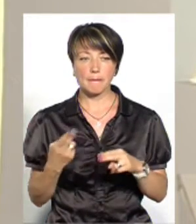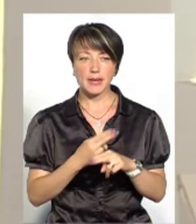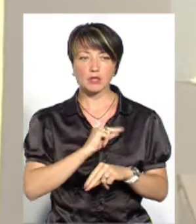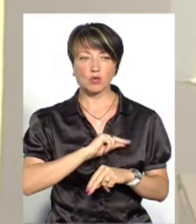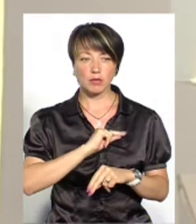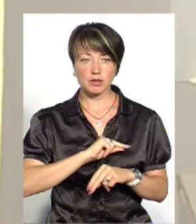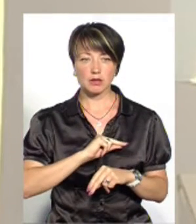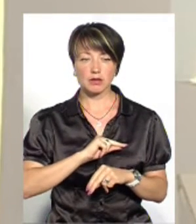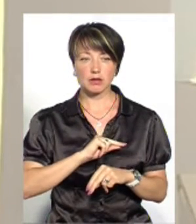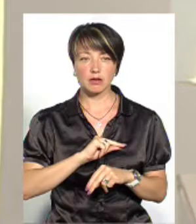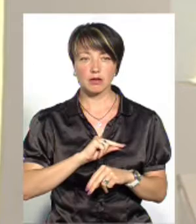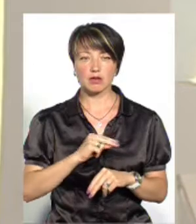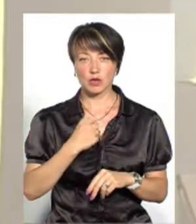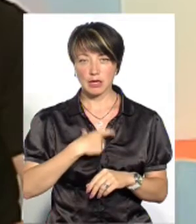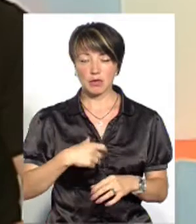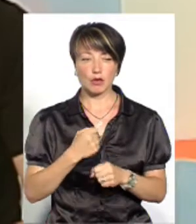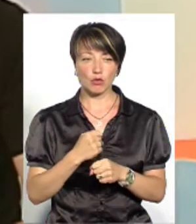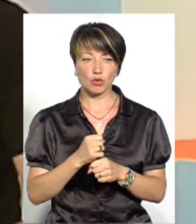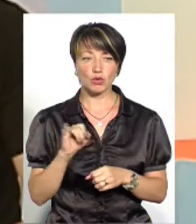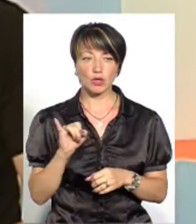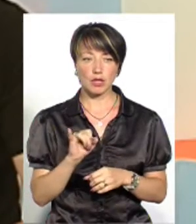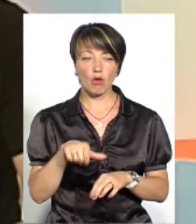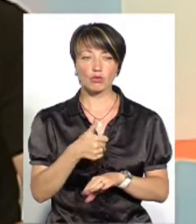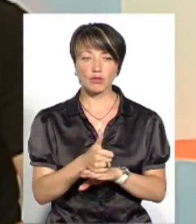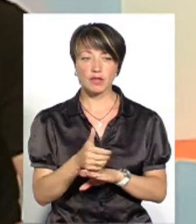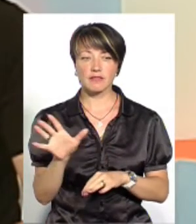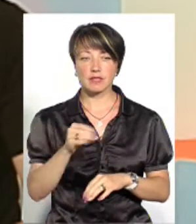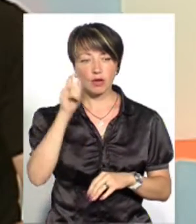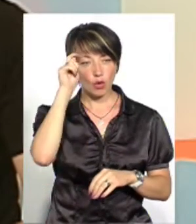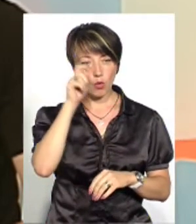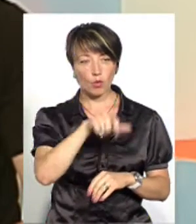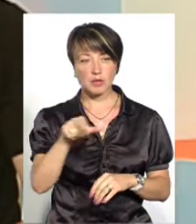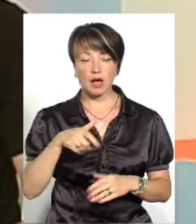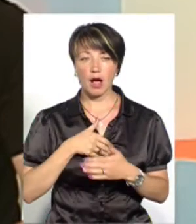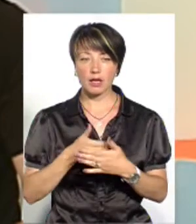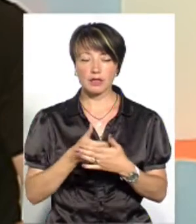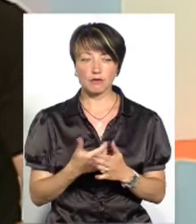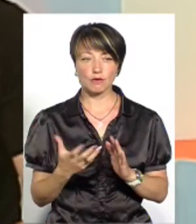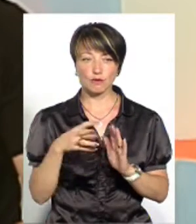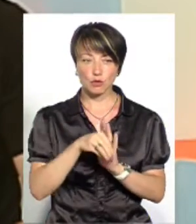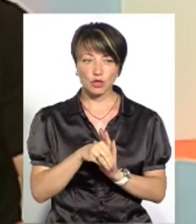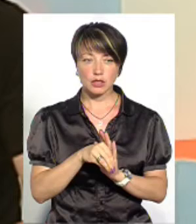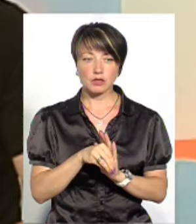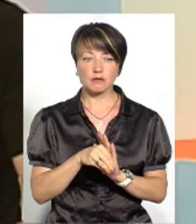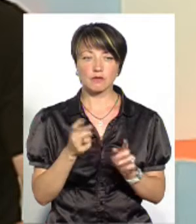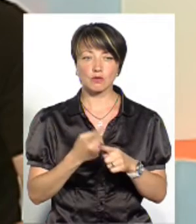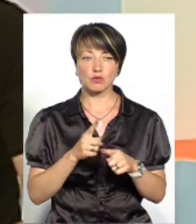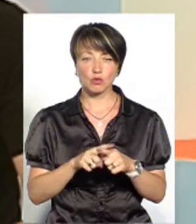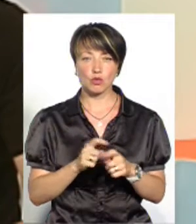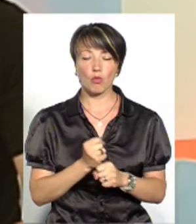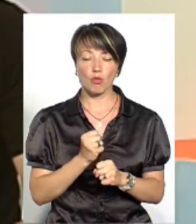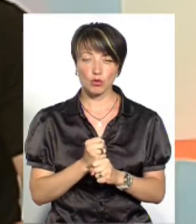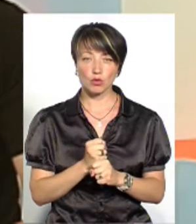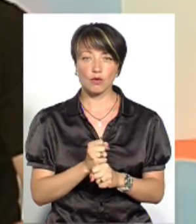які перебували на обліку, до себе на роботу. І саме основне, що ці хлопці, які активно включилися в цю